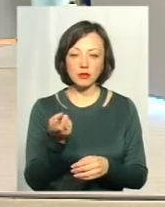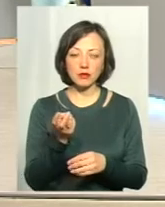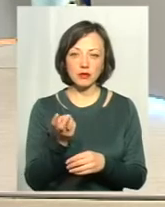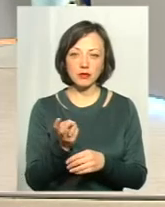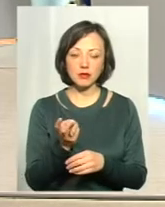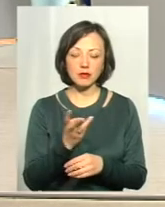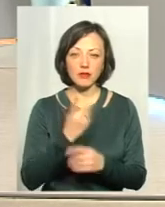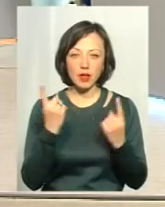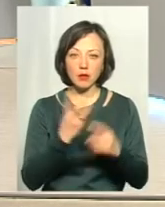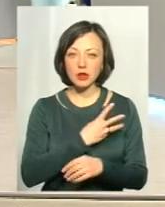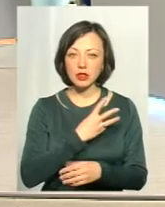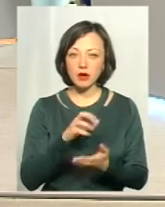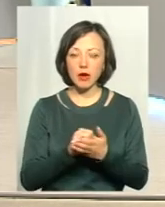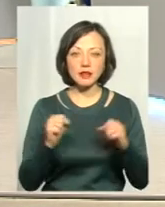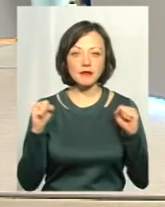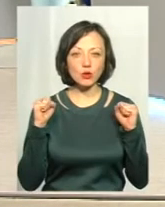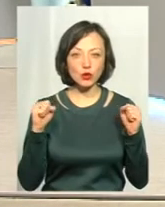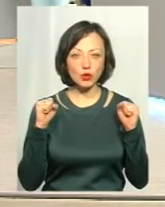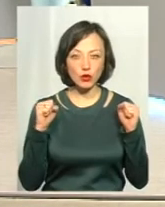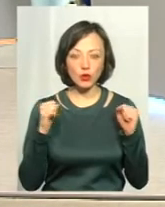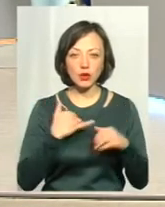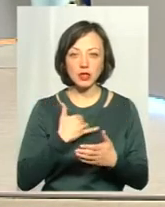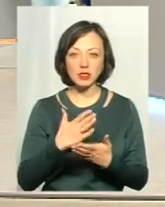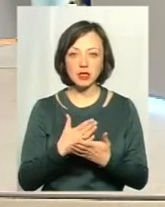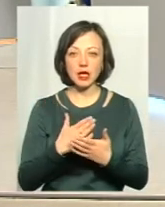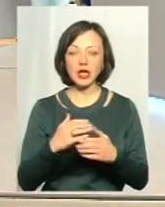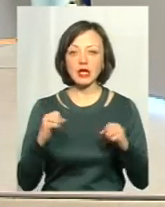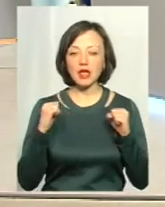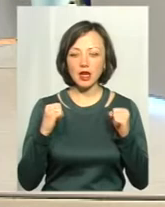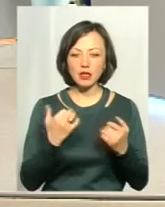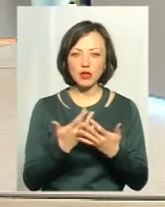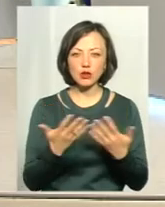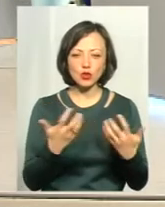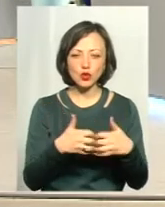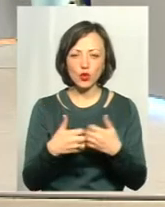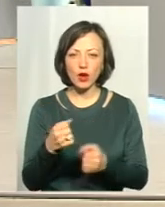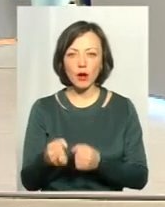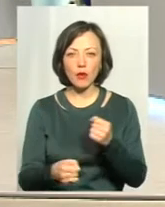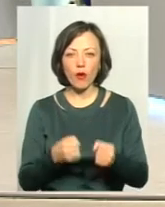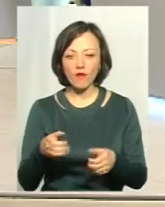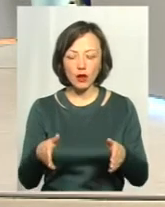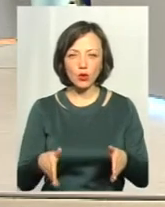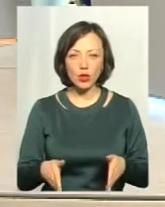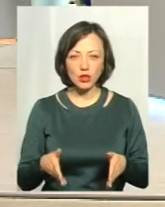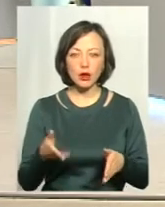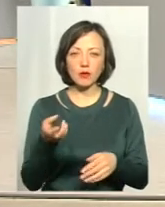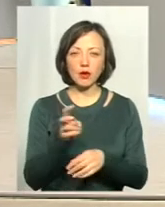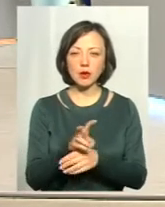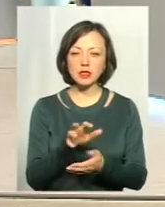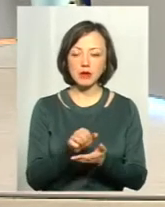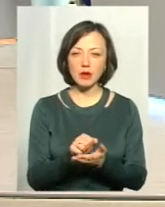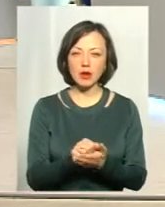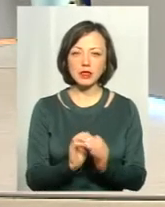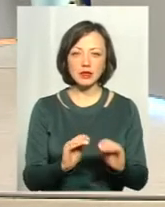сюди дітки, займаються фізкультурою. От в нас є і тренажери, велотренажери, бігова доріжка. Приходять, займаються